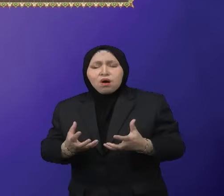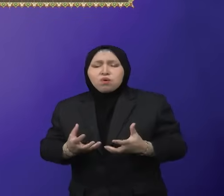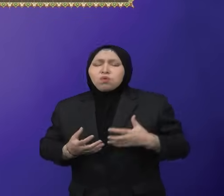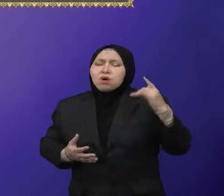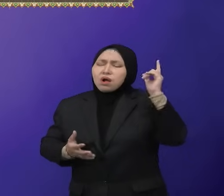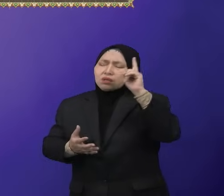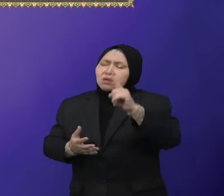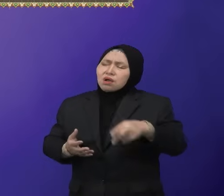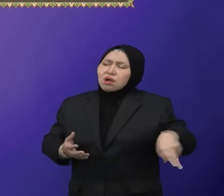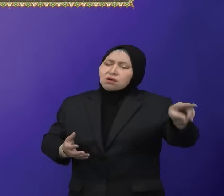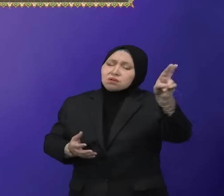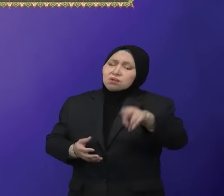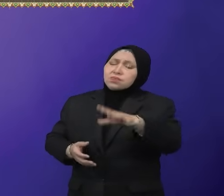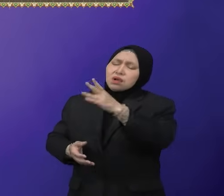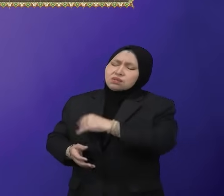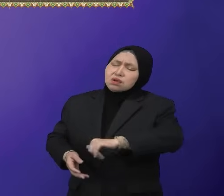Yuridullahu li